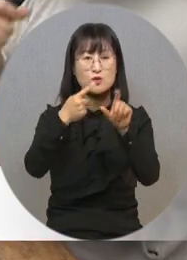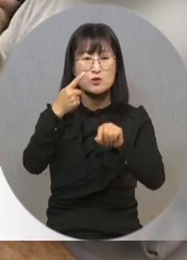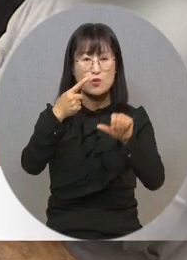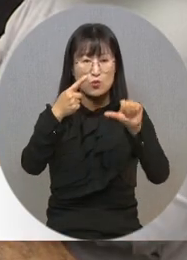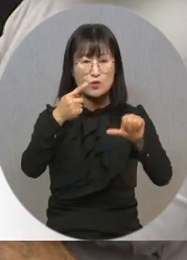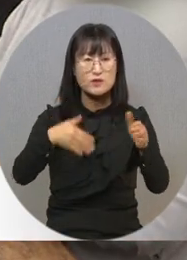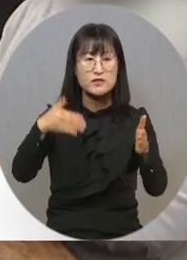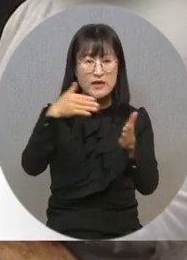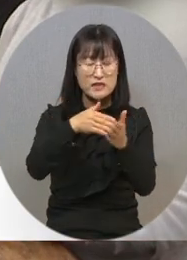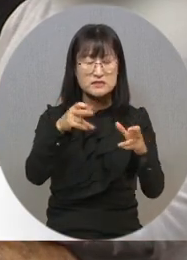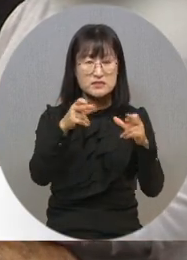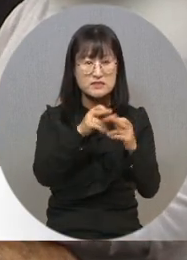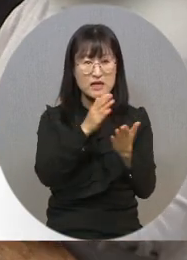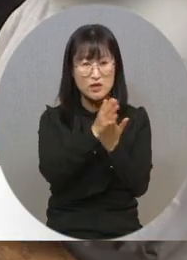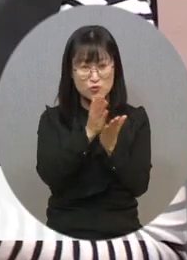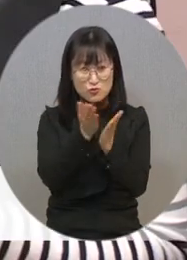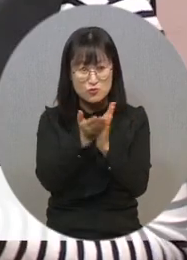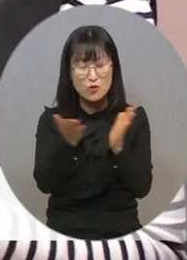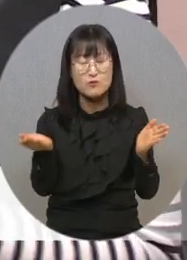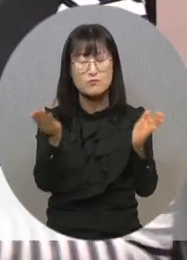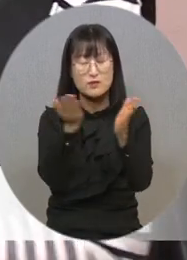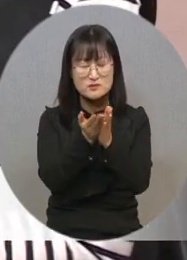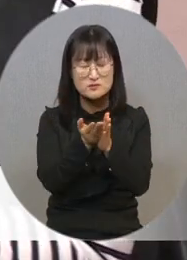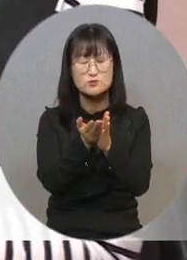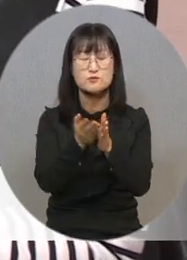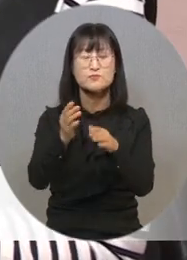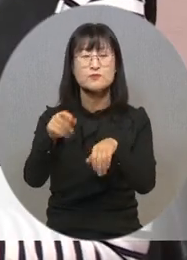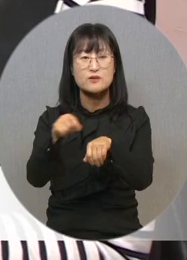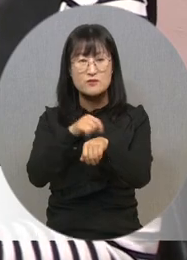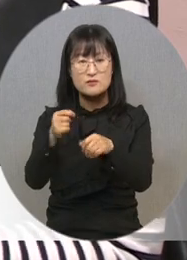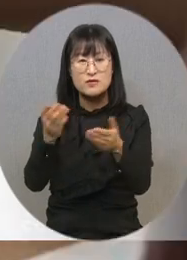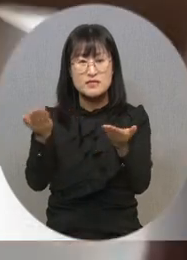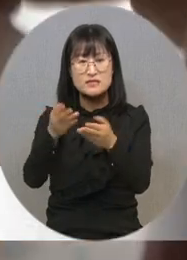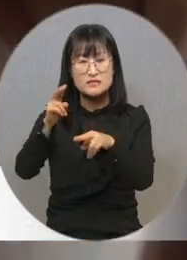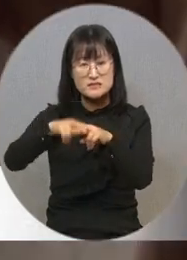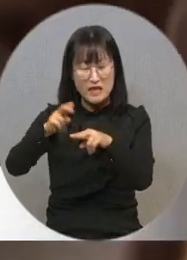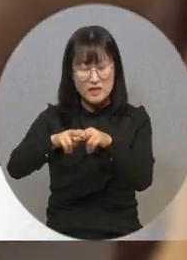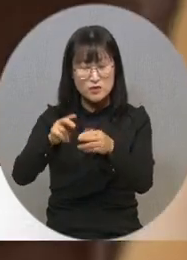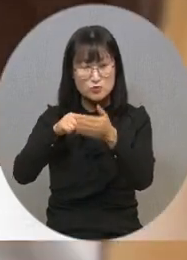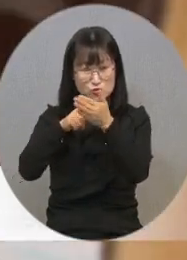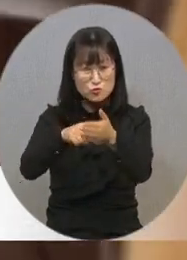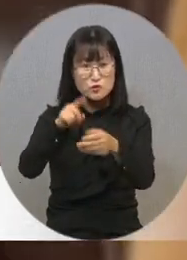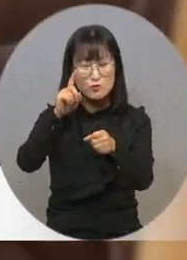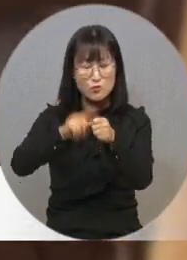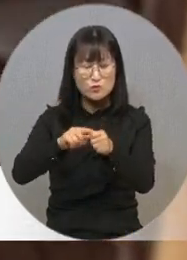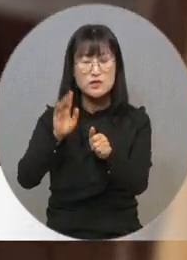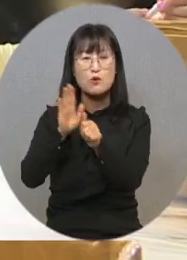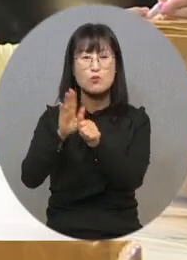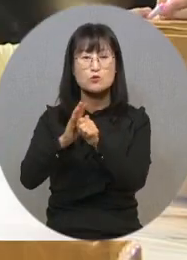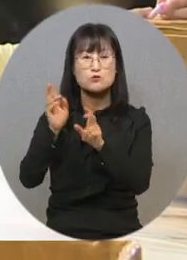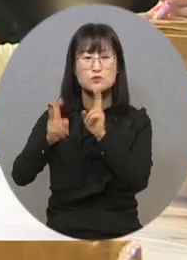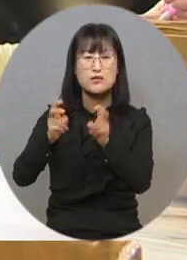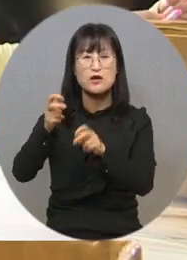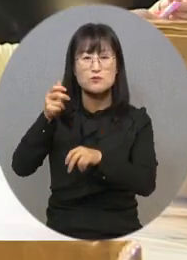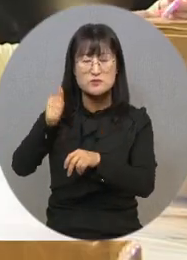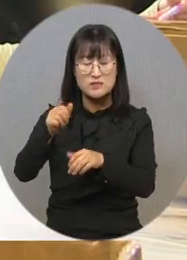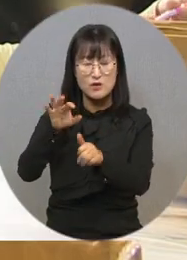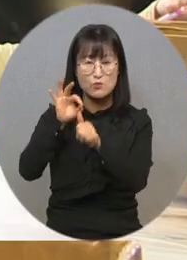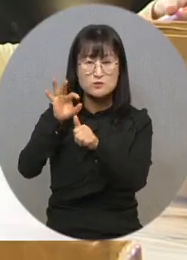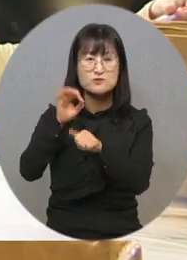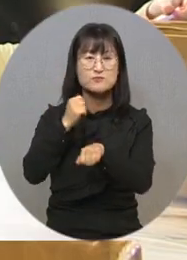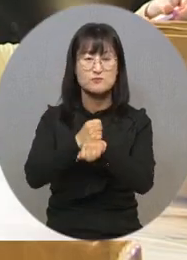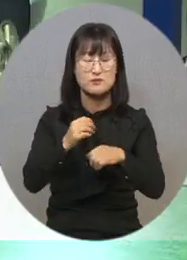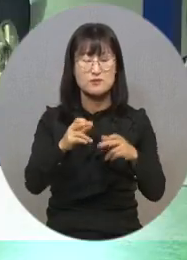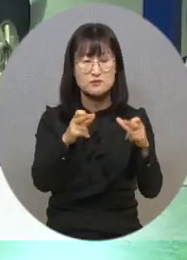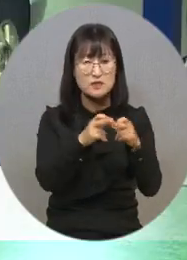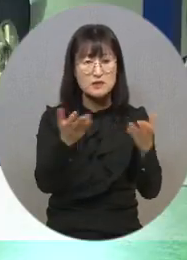5일까지 장애유형 맞춤형 특화 일자리 사업을 추진할 25개의 보조 사업자를 공개 모집합니다.